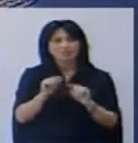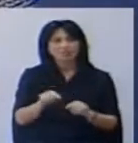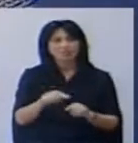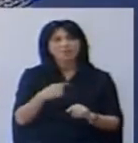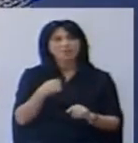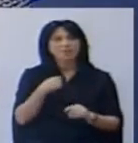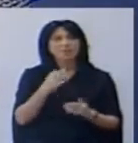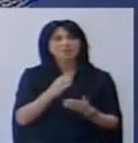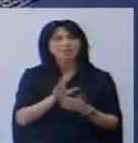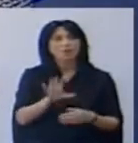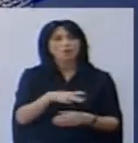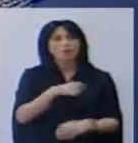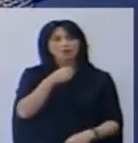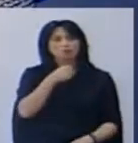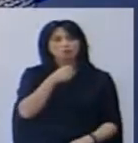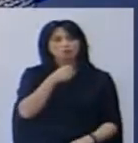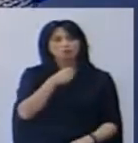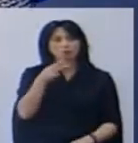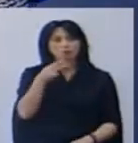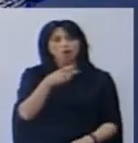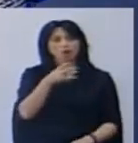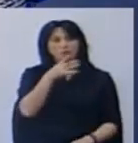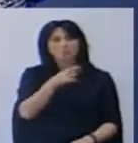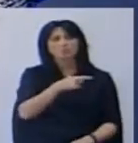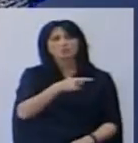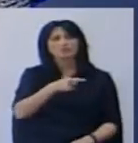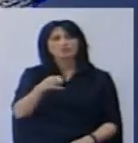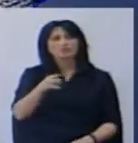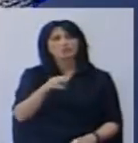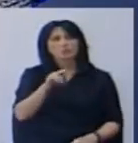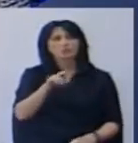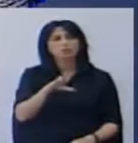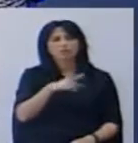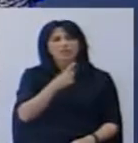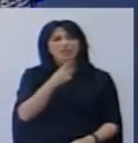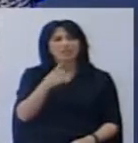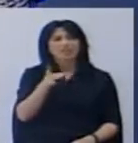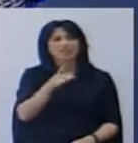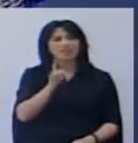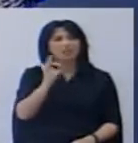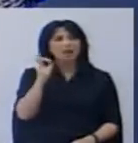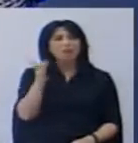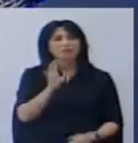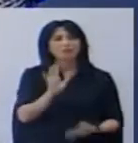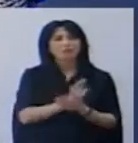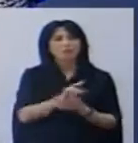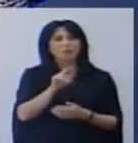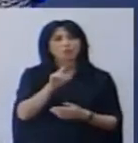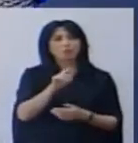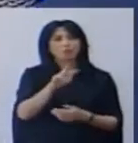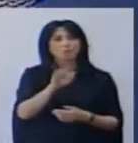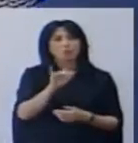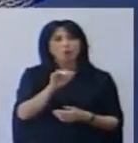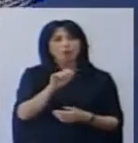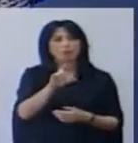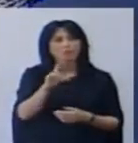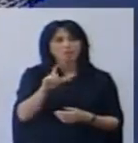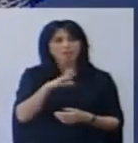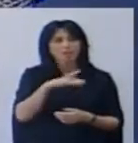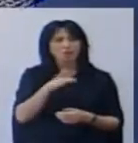მე ვარ ყოფილი ჟურნალისტი და 2010 წლის განმავლობაში ფოთში მქონდა ერთ-ერთი რეგიონში გახმაურებული გაზეთი ფოთის მოამბე, რომელიც